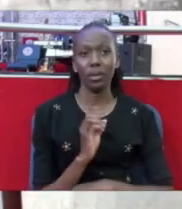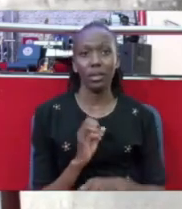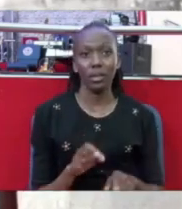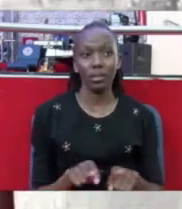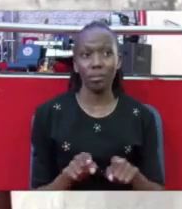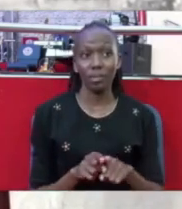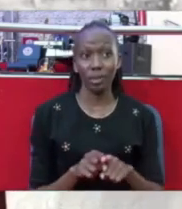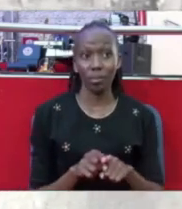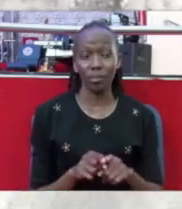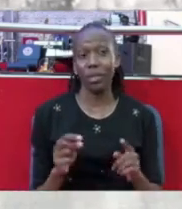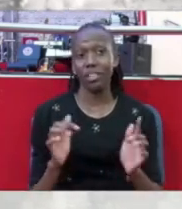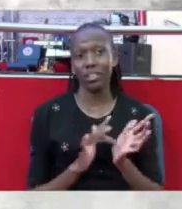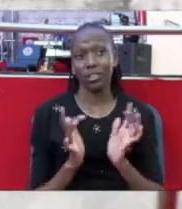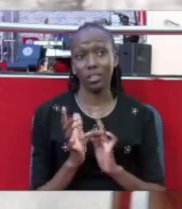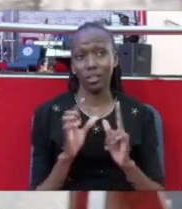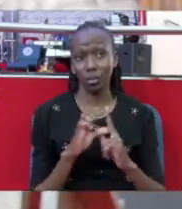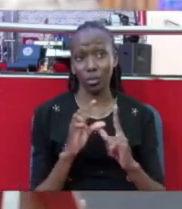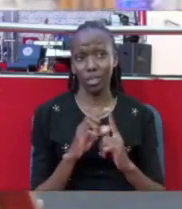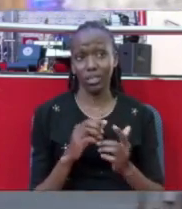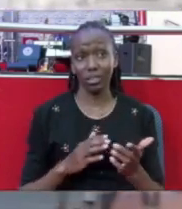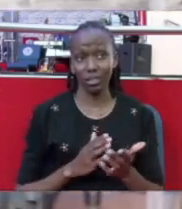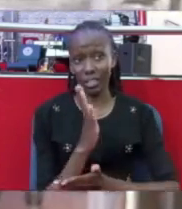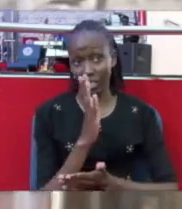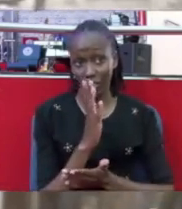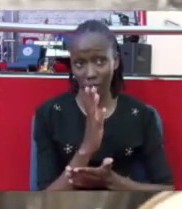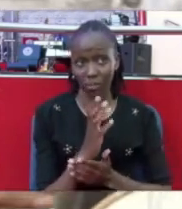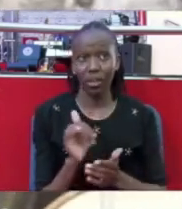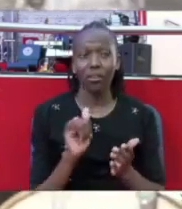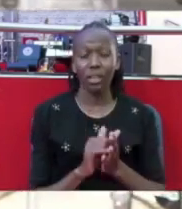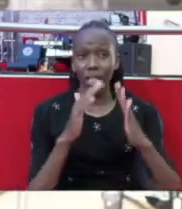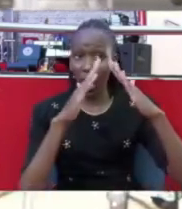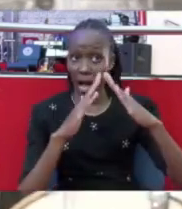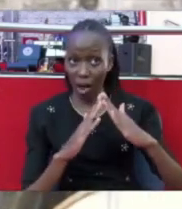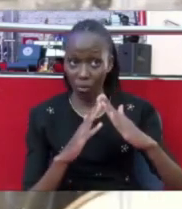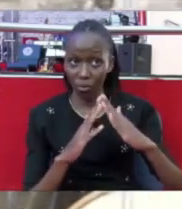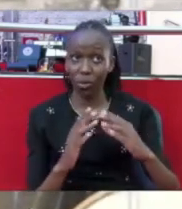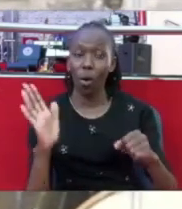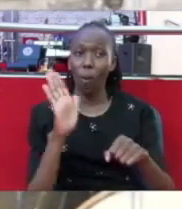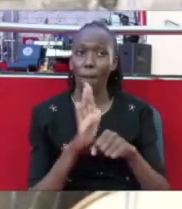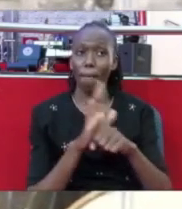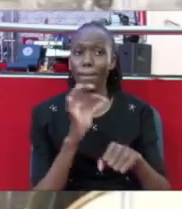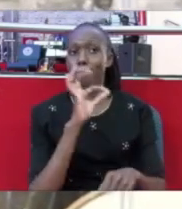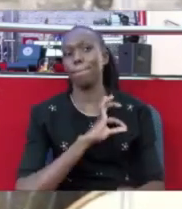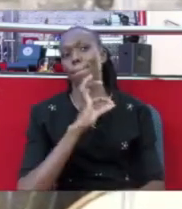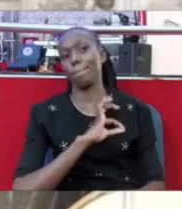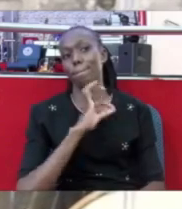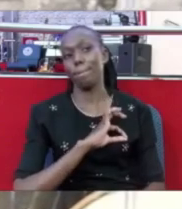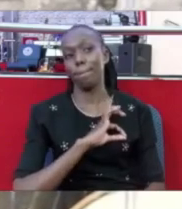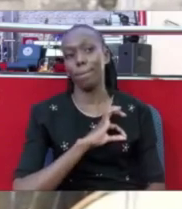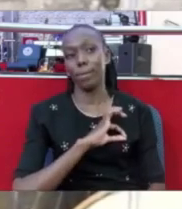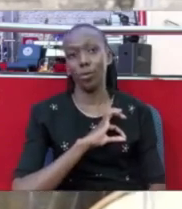na hata lile neno ambayo ni yenye haki, that his house will be filled with wealth, kwamba nyumba yako itakuwa imejaa na